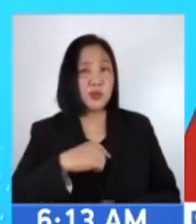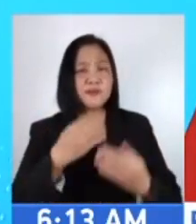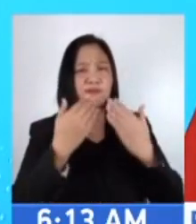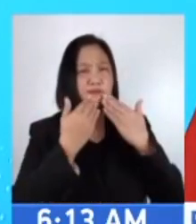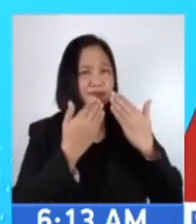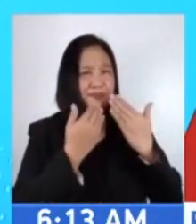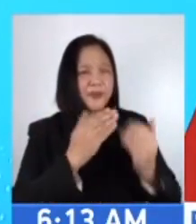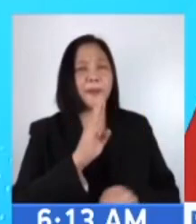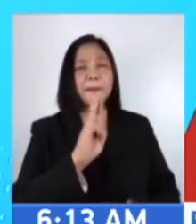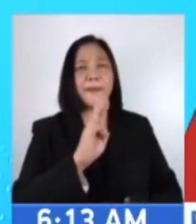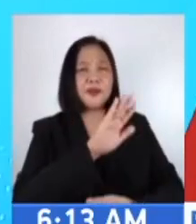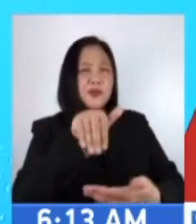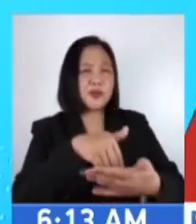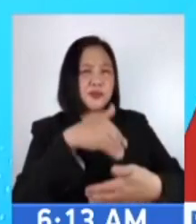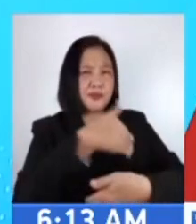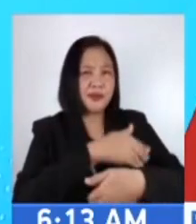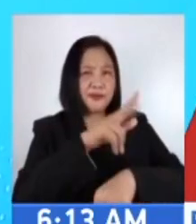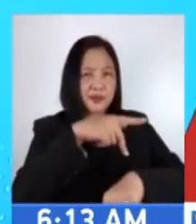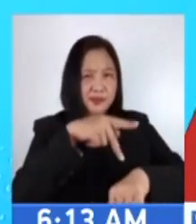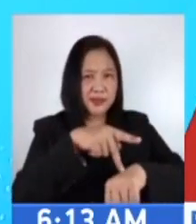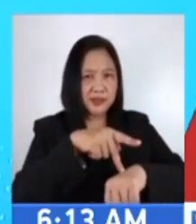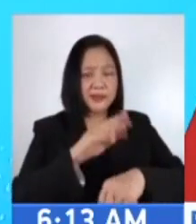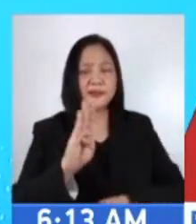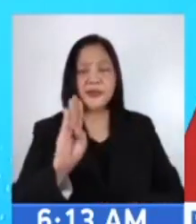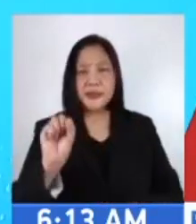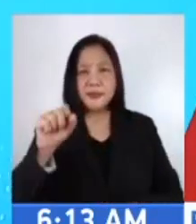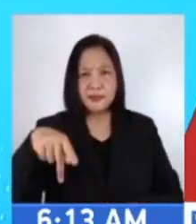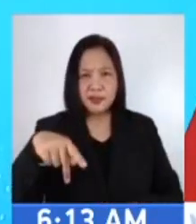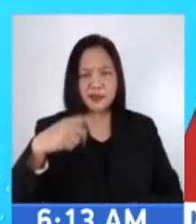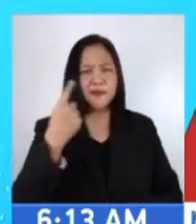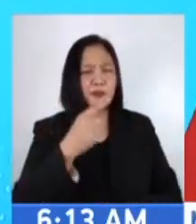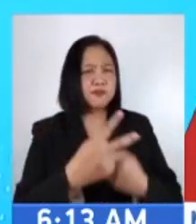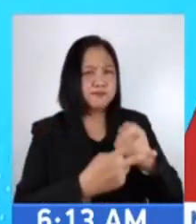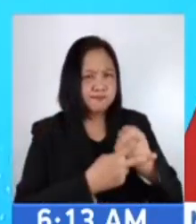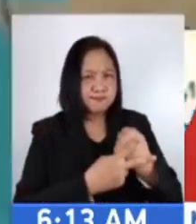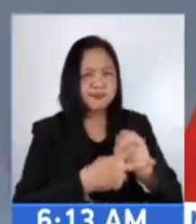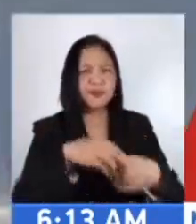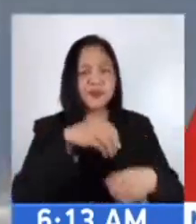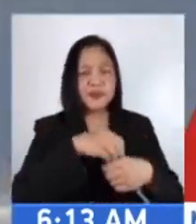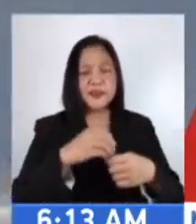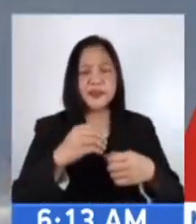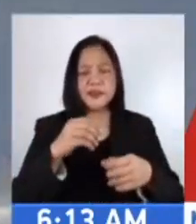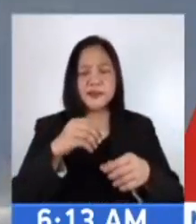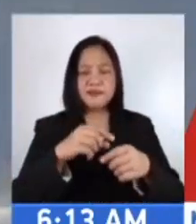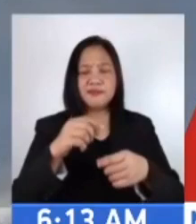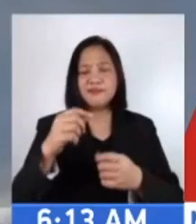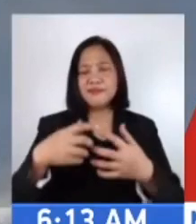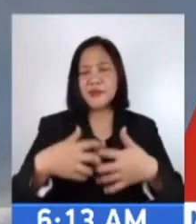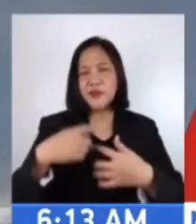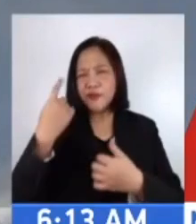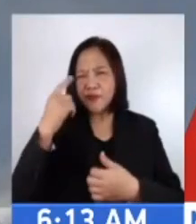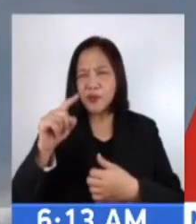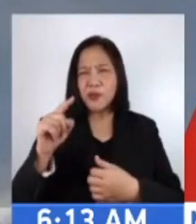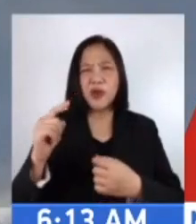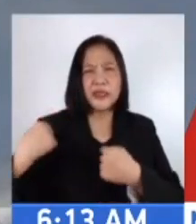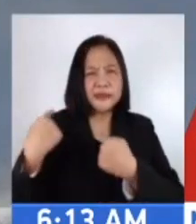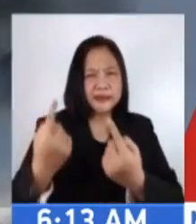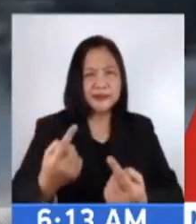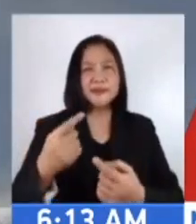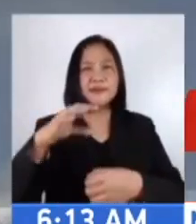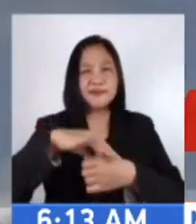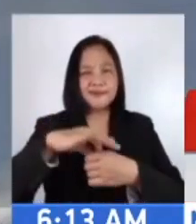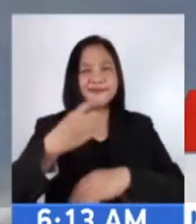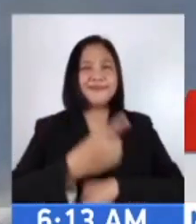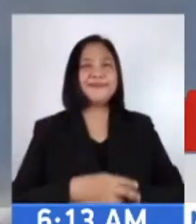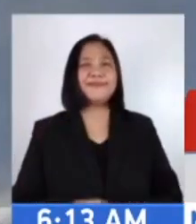for holding the source codes in escrow until election day. Lahat ng source codes na ginamit mula nang i-automate